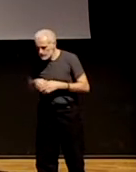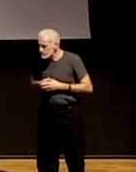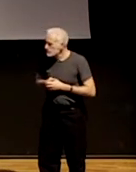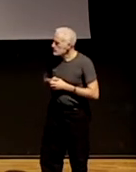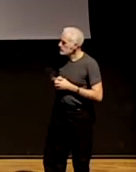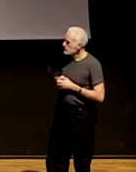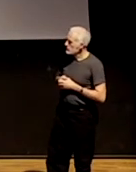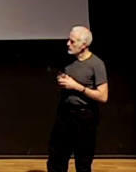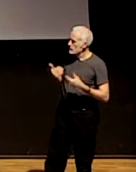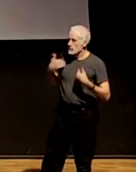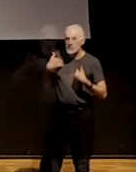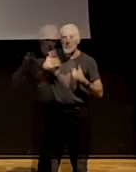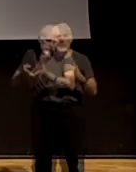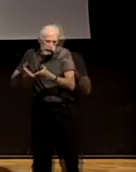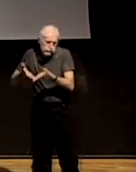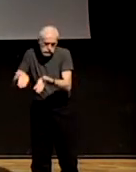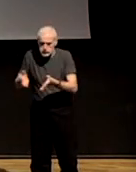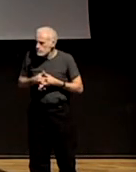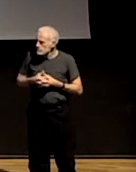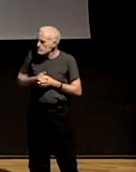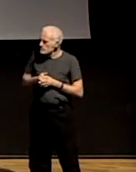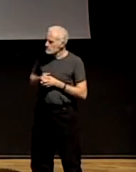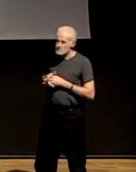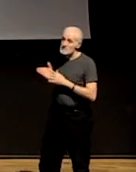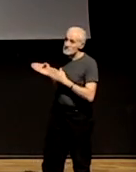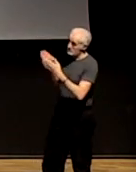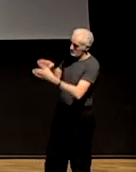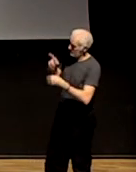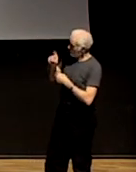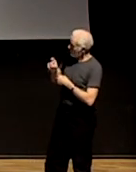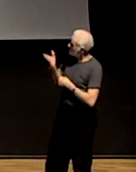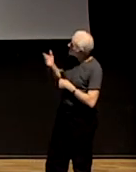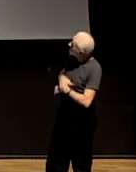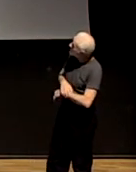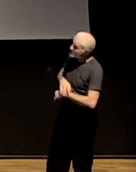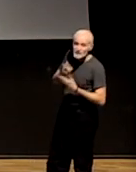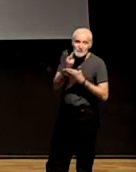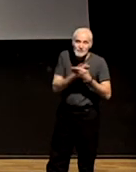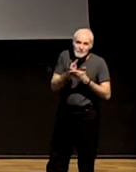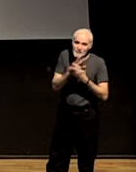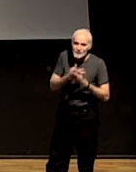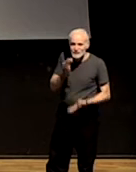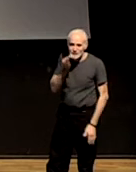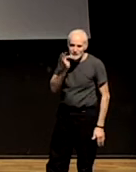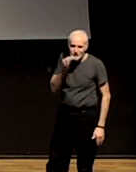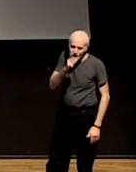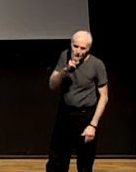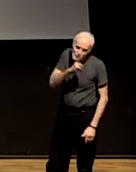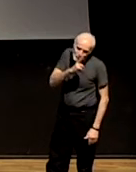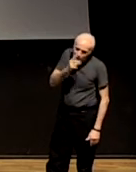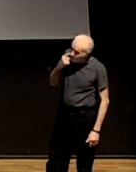que coordinateur sur un shérif d'athéna alors nous allons commencer par ce dessin qui est un peu humoristique